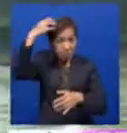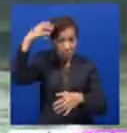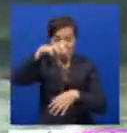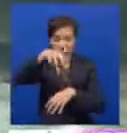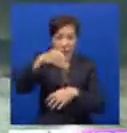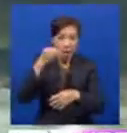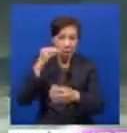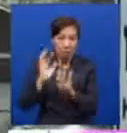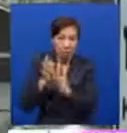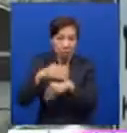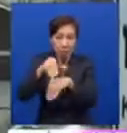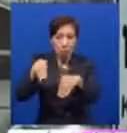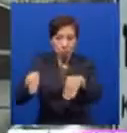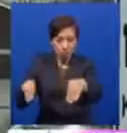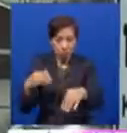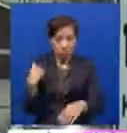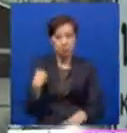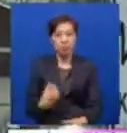สั้น